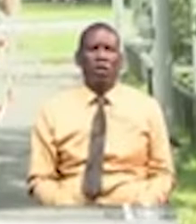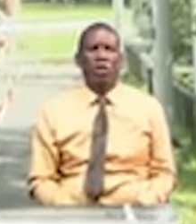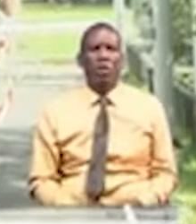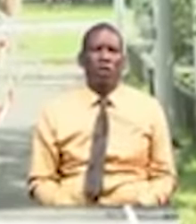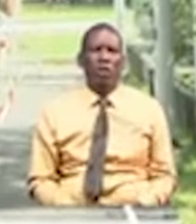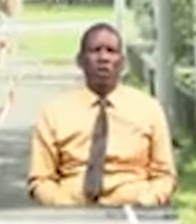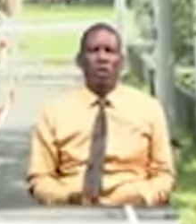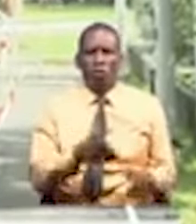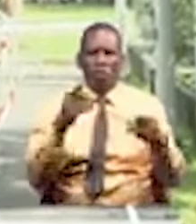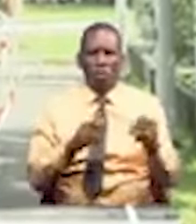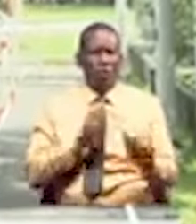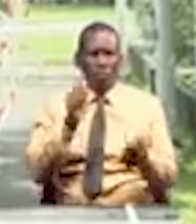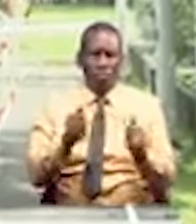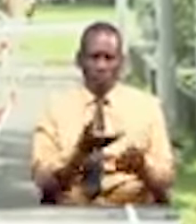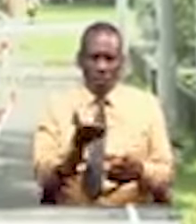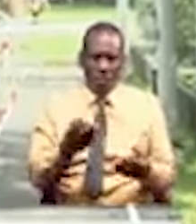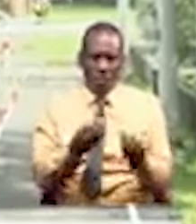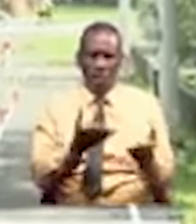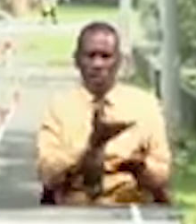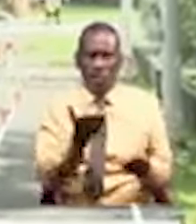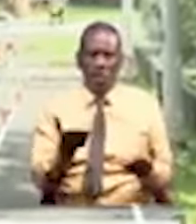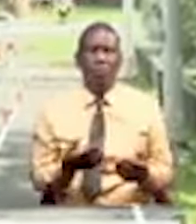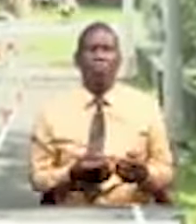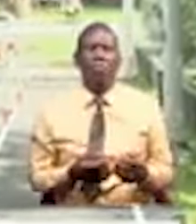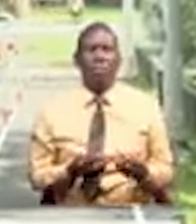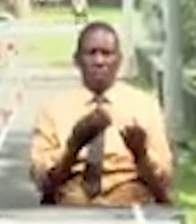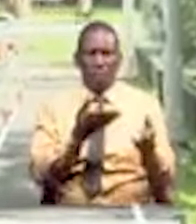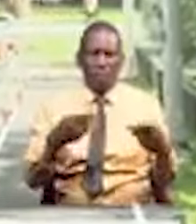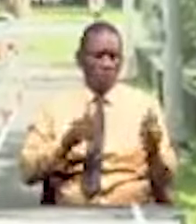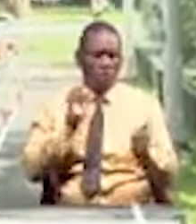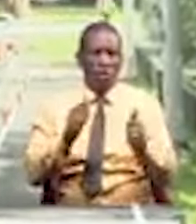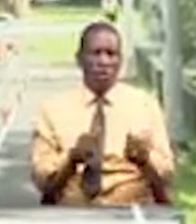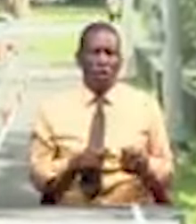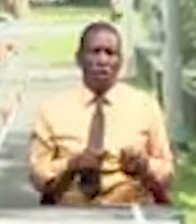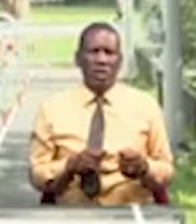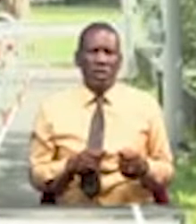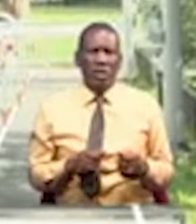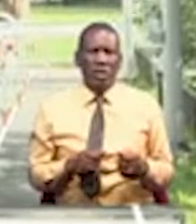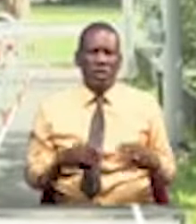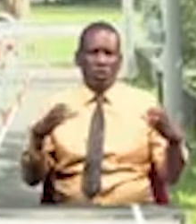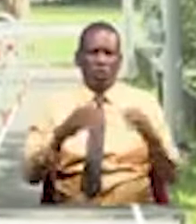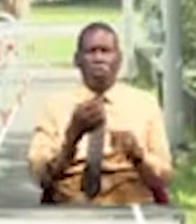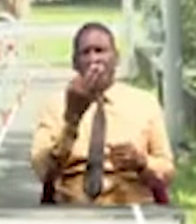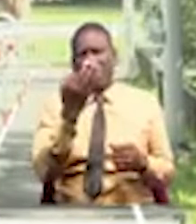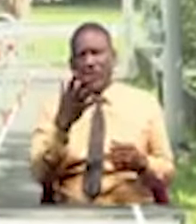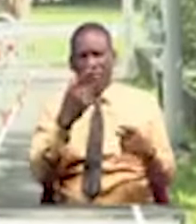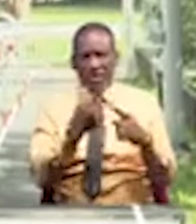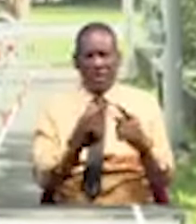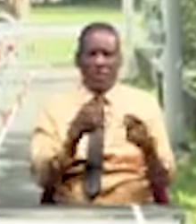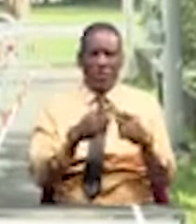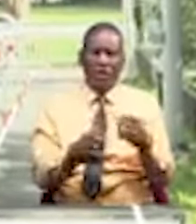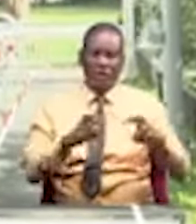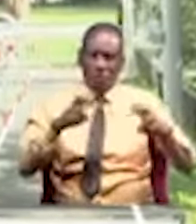Wale ambao tumeweza kucompete nao, most of them walikuwa wana range category ya 35. Lakini